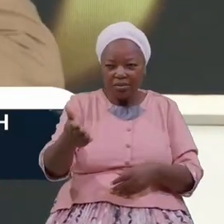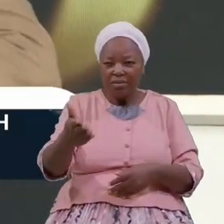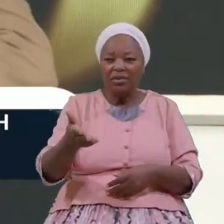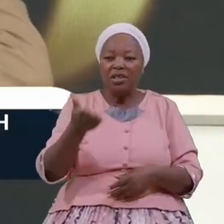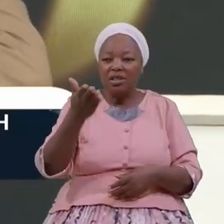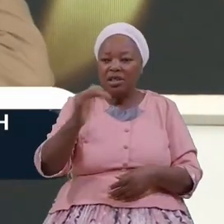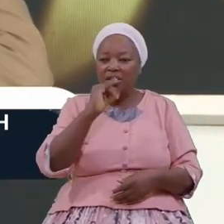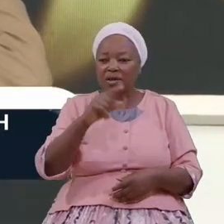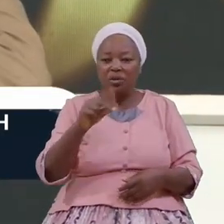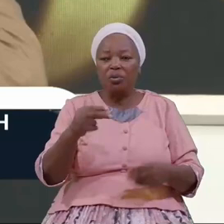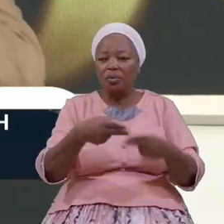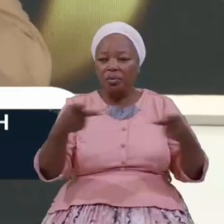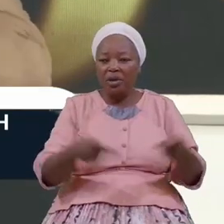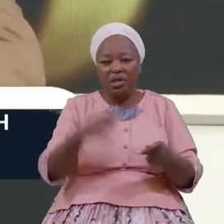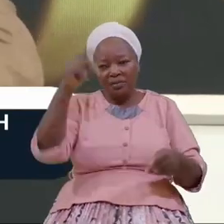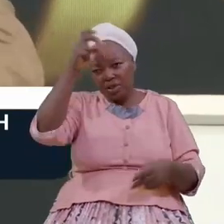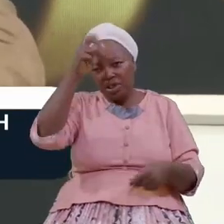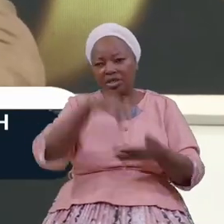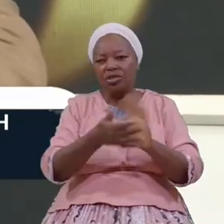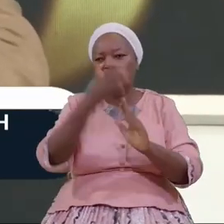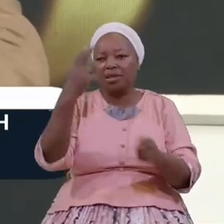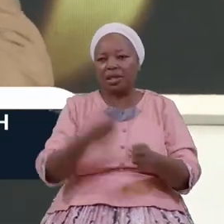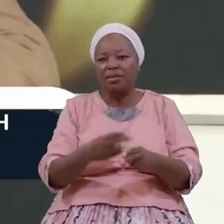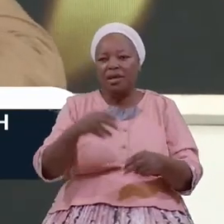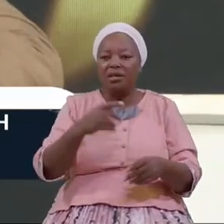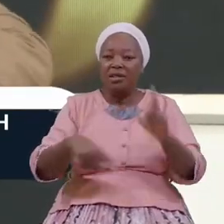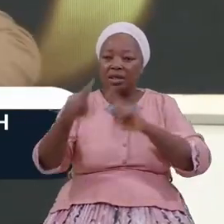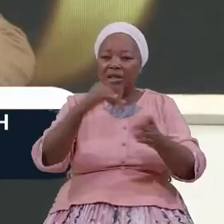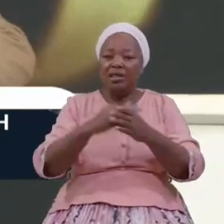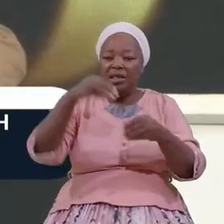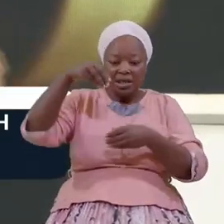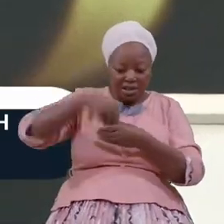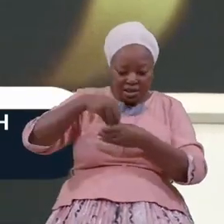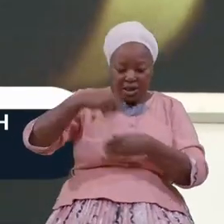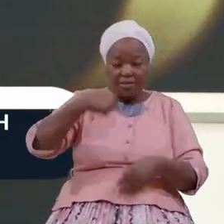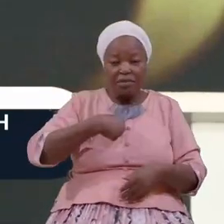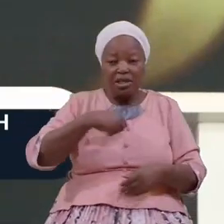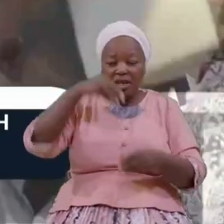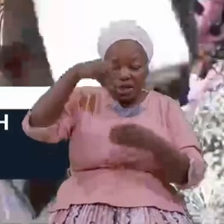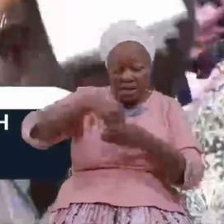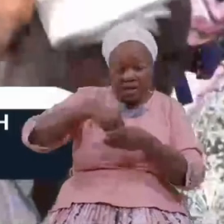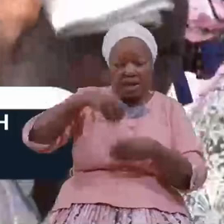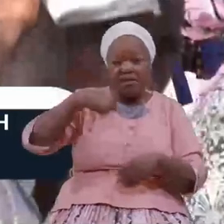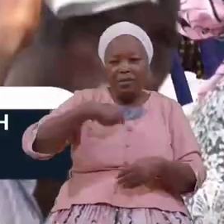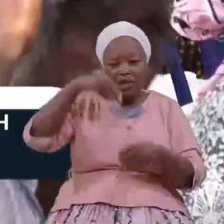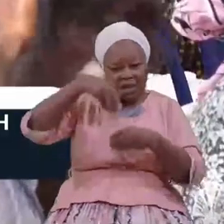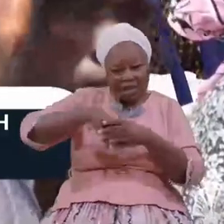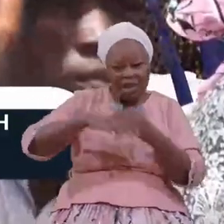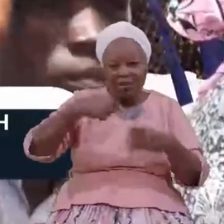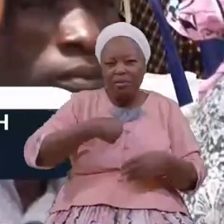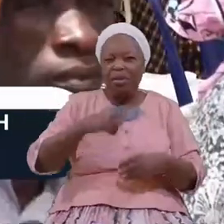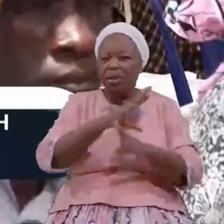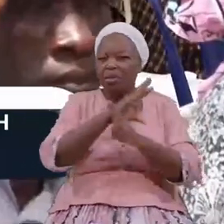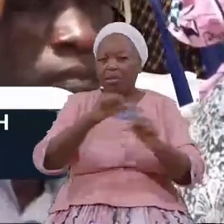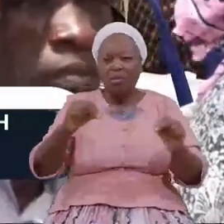n'y a plus de place pour Satan. En moi, je dis en moi, il n'y a plus